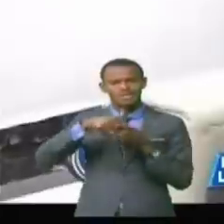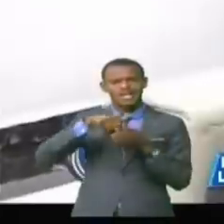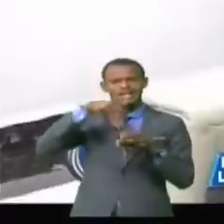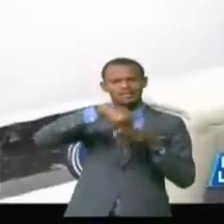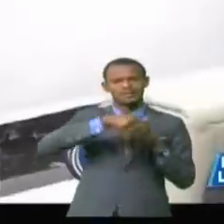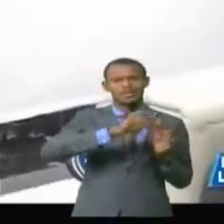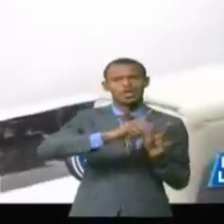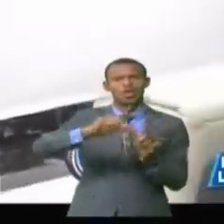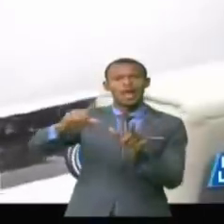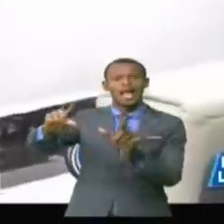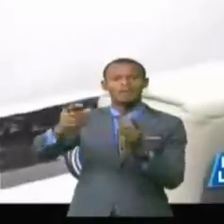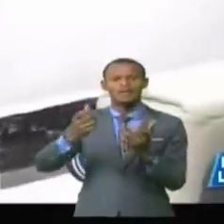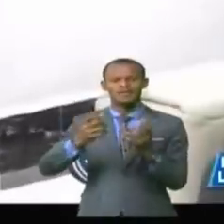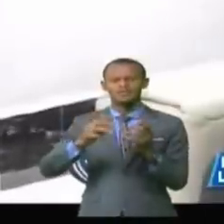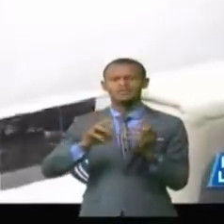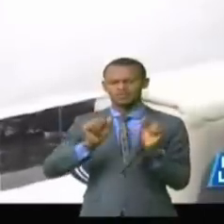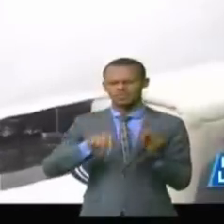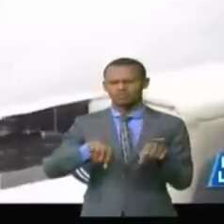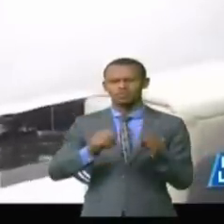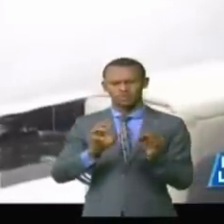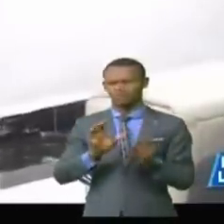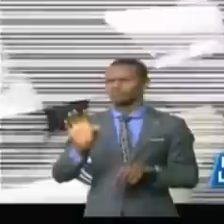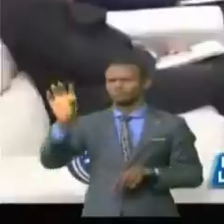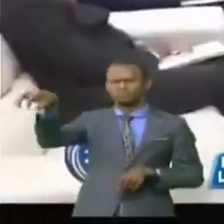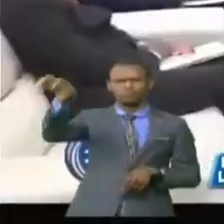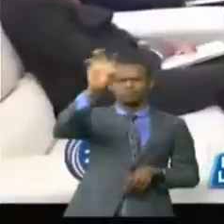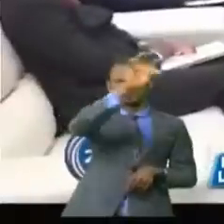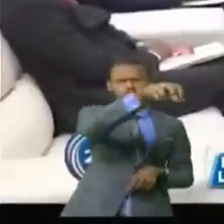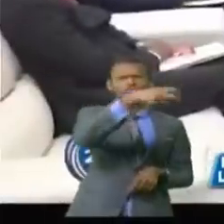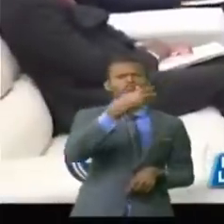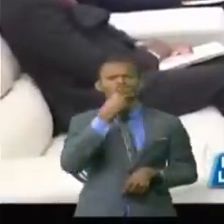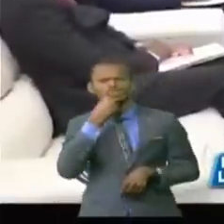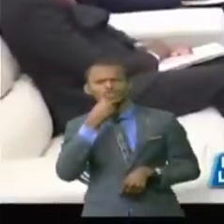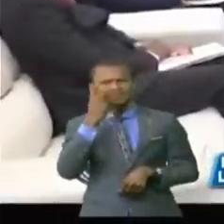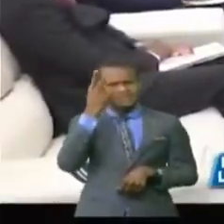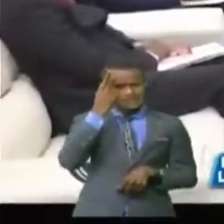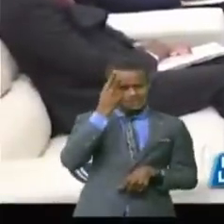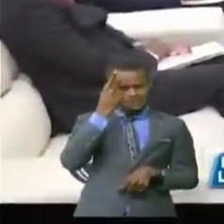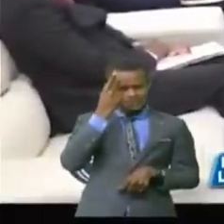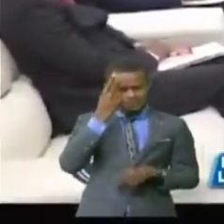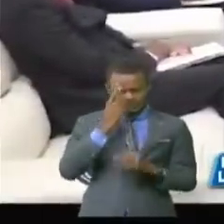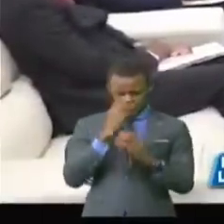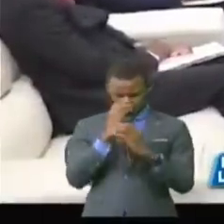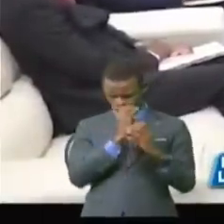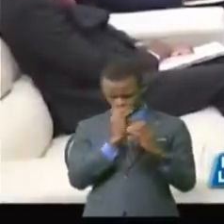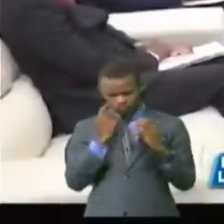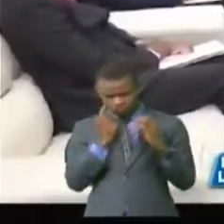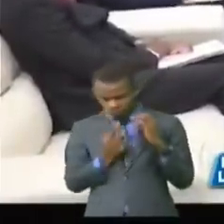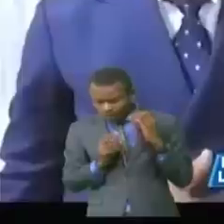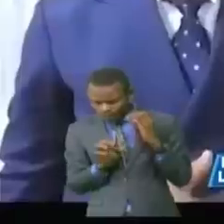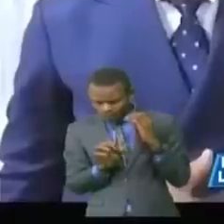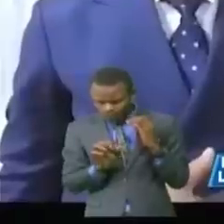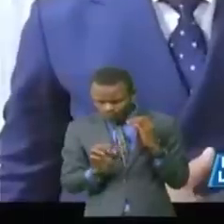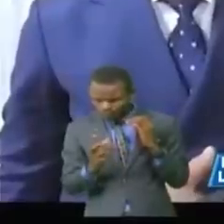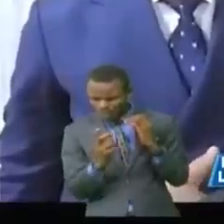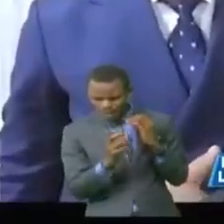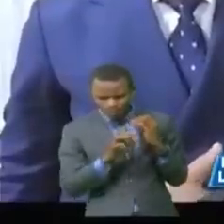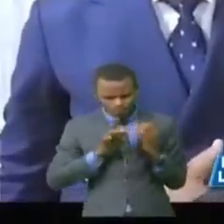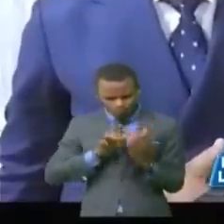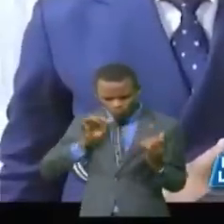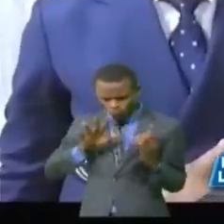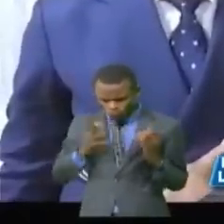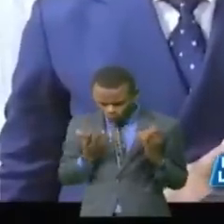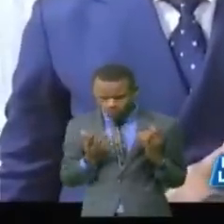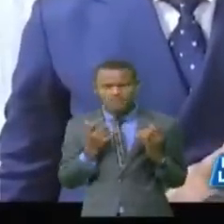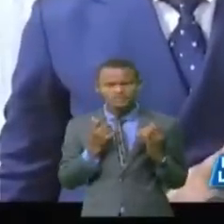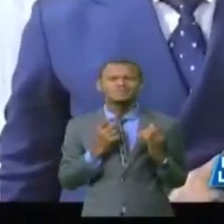Lubumbashi, Mbujimayi et dans la ville-province Kinshasa, ce qui nécessite l'implication du gouvernement central. Ce soir, nous étions